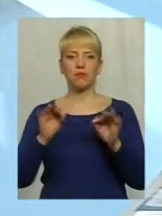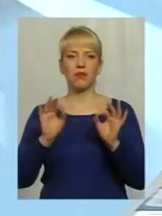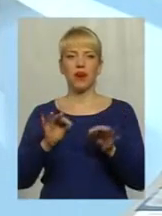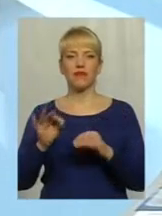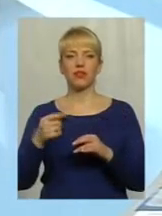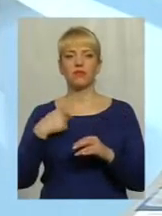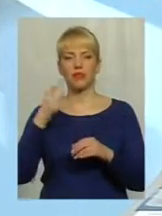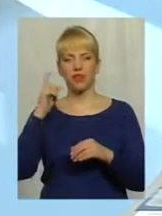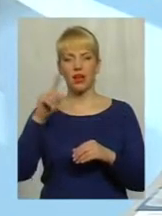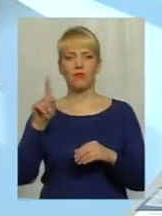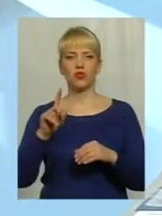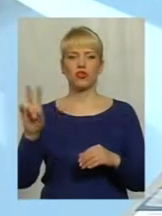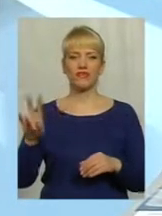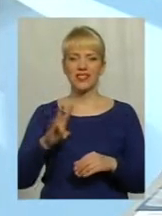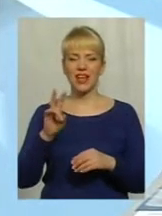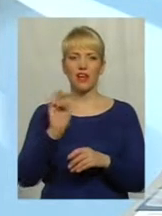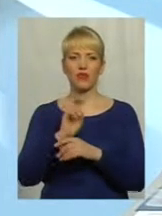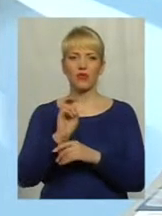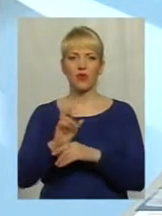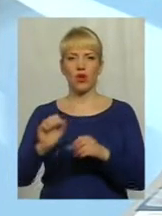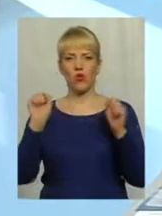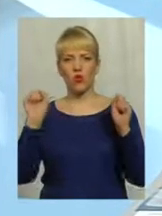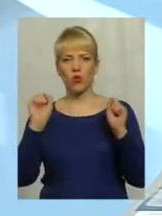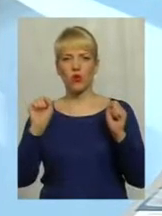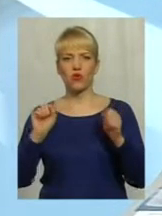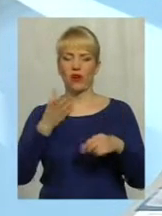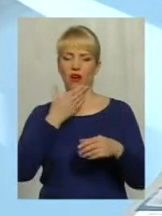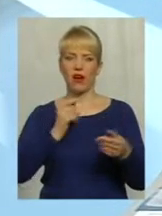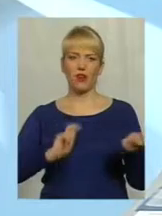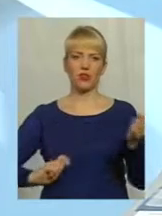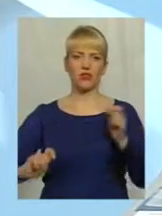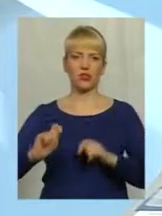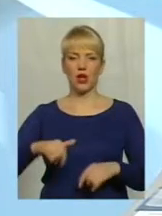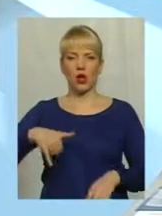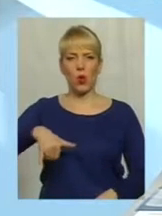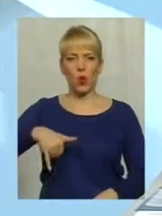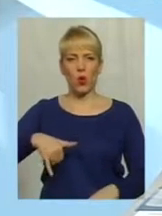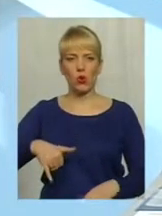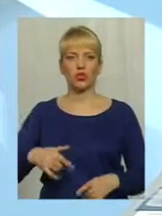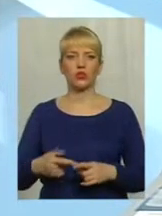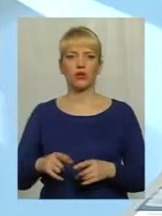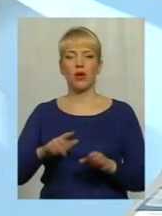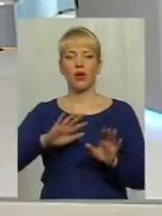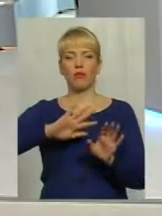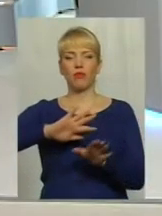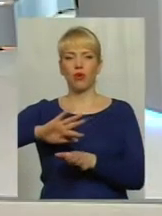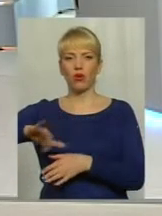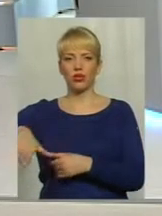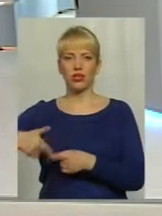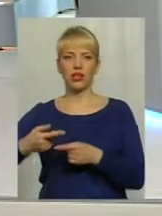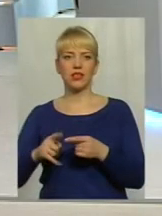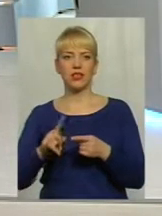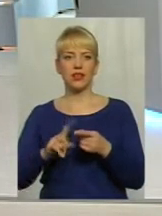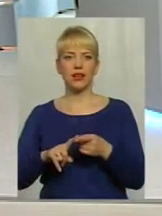на Пасху, ми ура, всі дуже гарно вишуковуємося з нашими кошечками. Пройшла ця